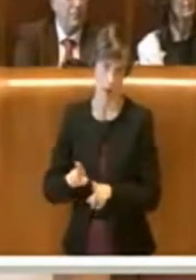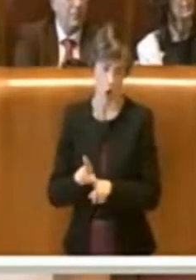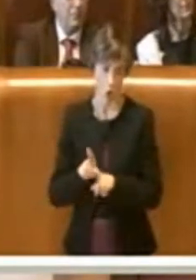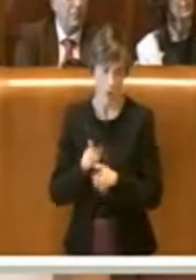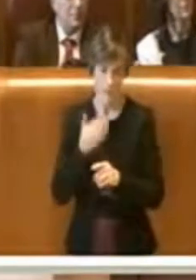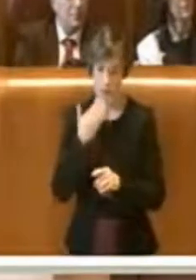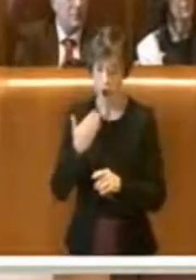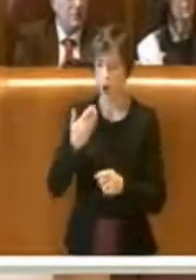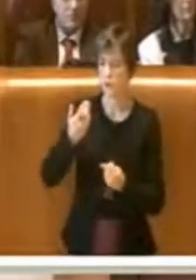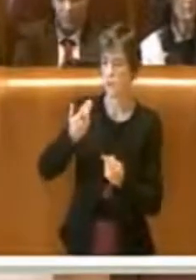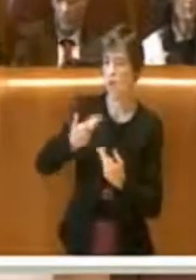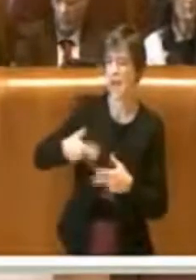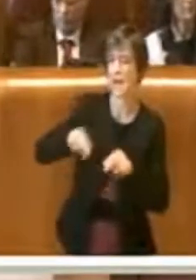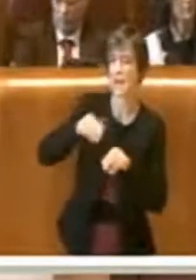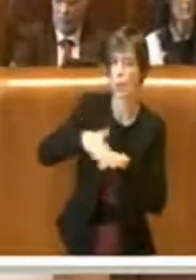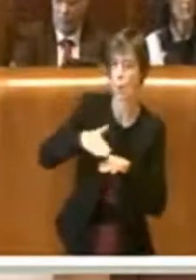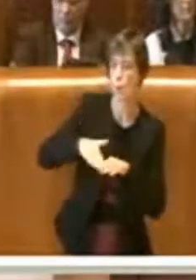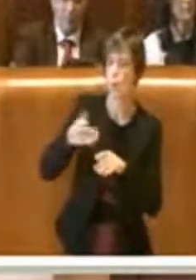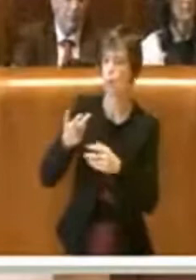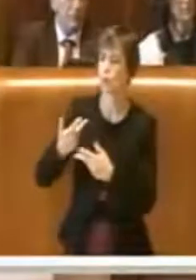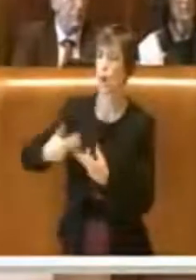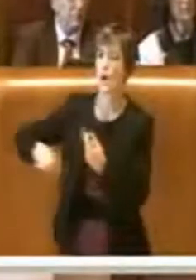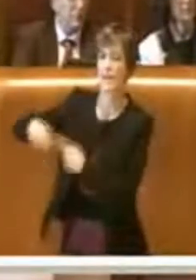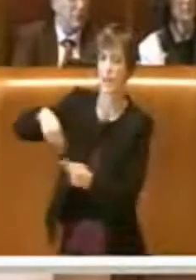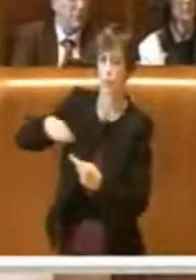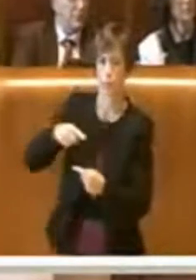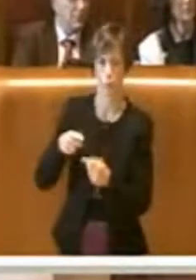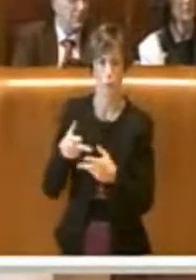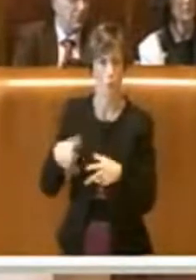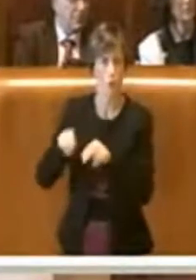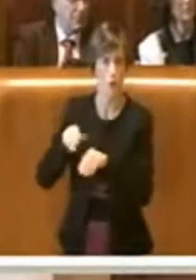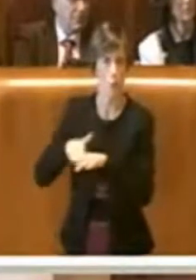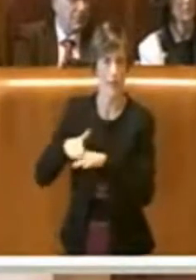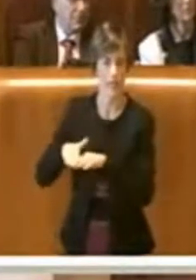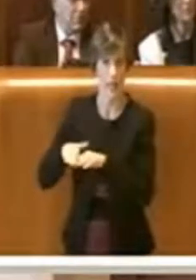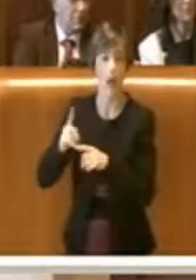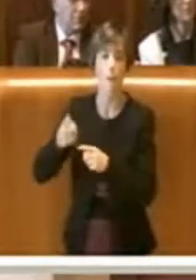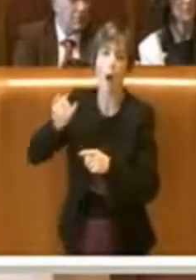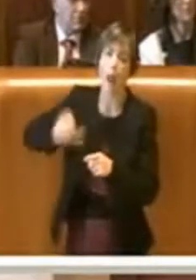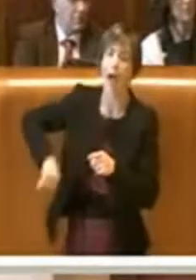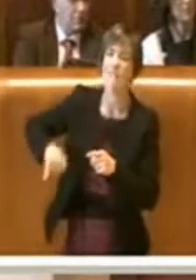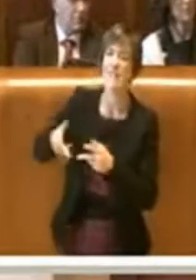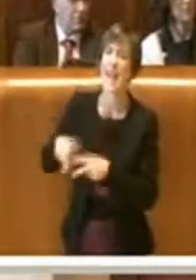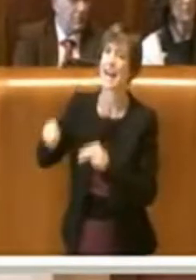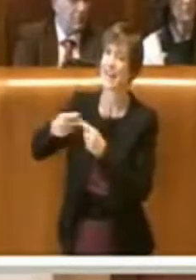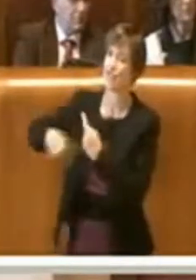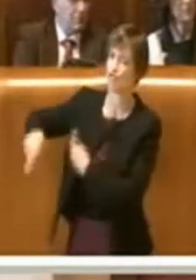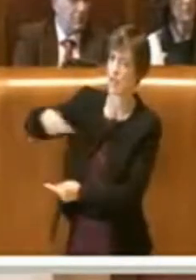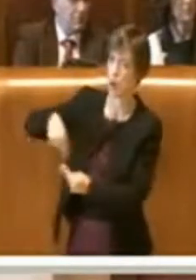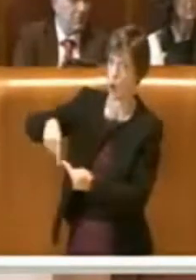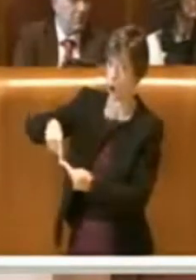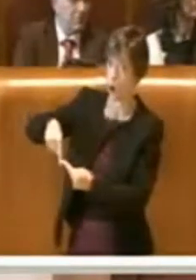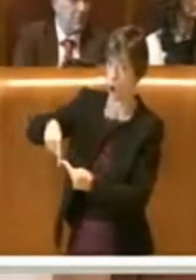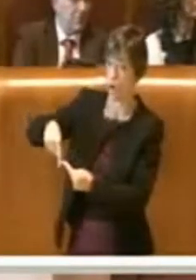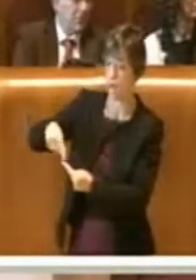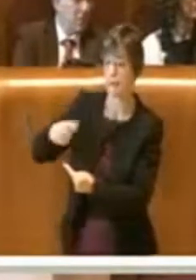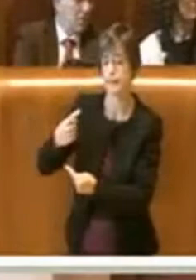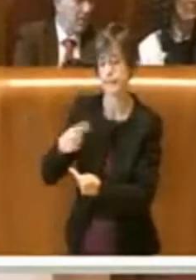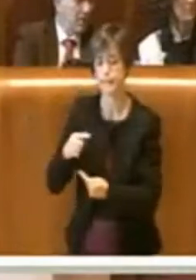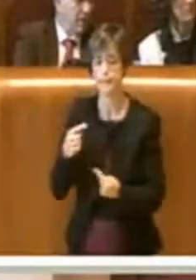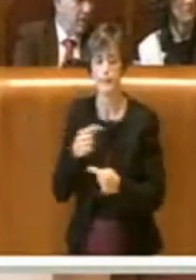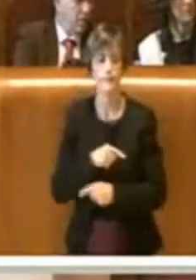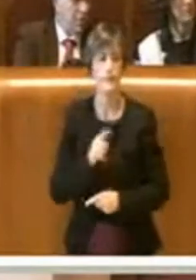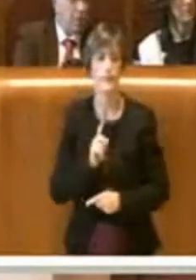riutilizzo e poi proprio alla fine il riciclo. Io ho sentito le parole